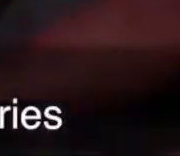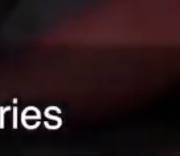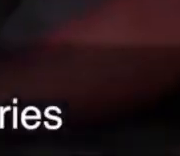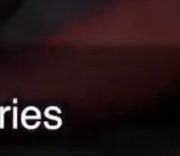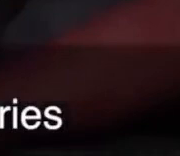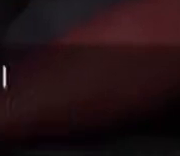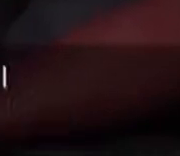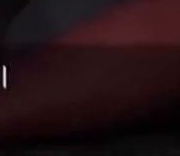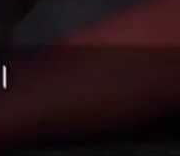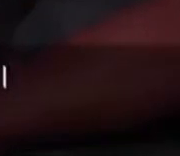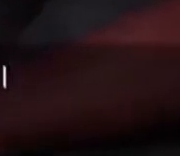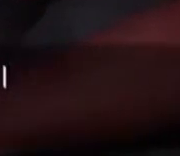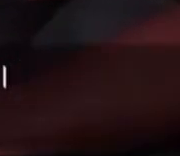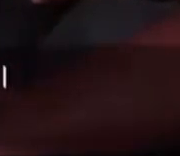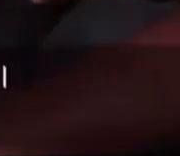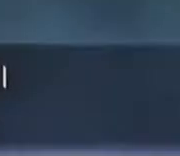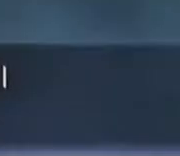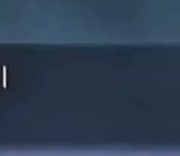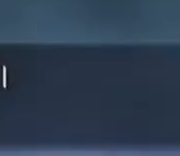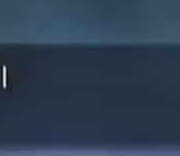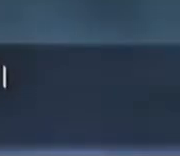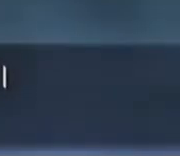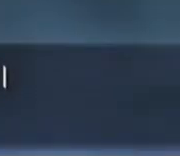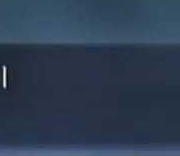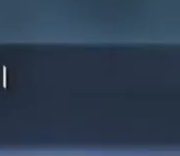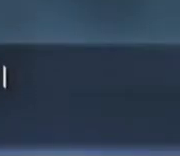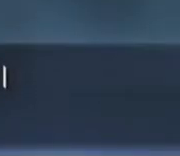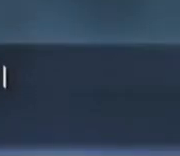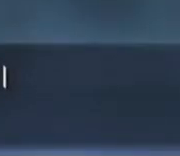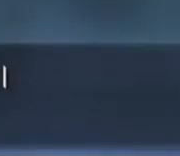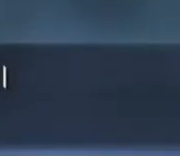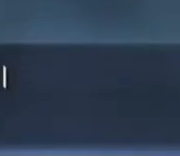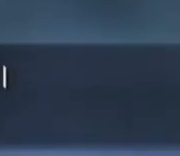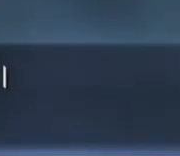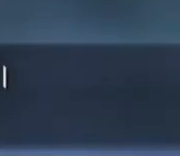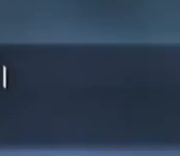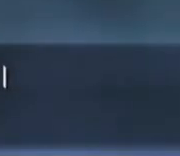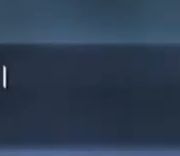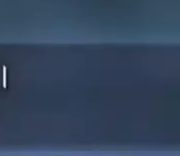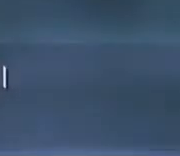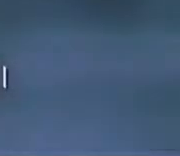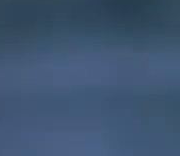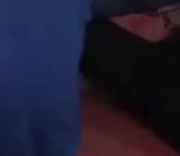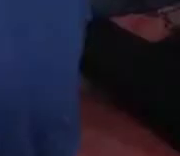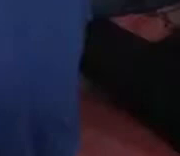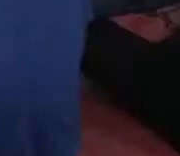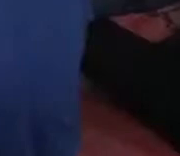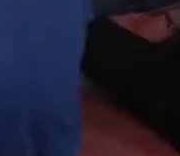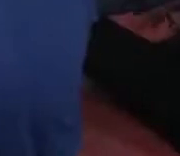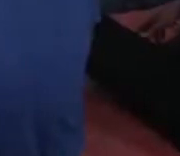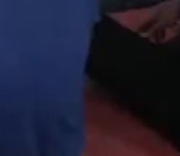মহিলাদের দুর্যোগ বিষয়ে প্রশিক্ষণ পাইছি এবং আমি ওনাদেরকে প্রশিক্ষণ দিয়েছি।